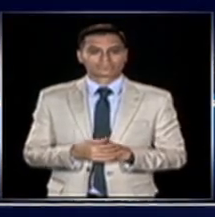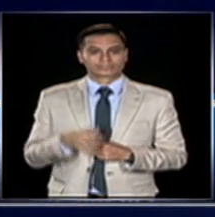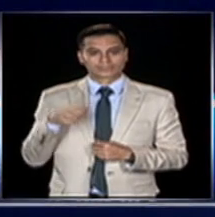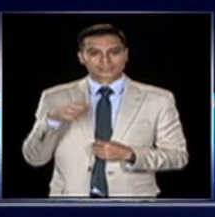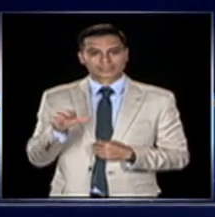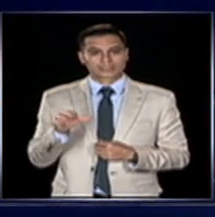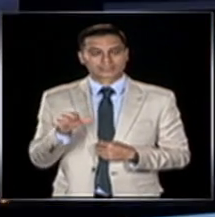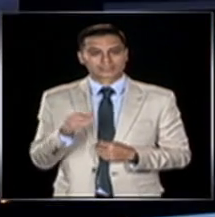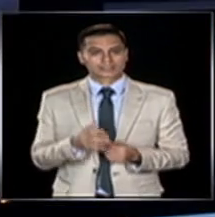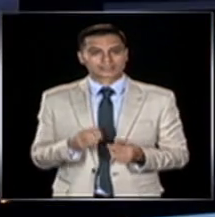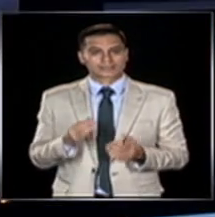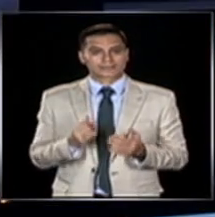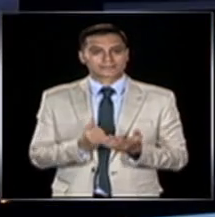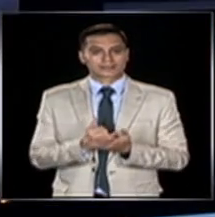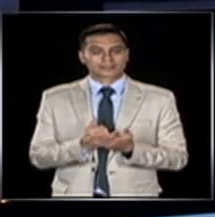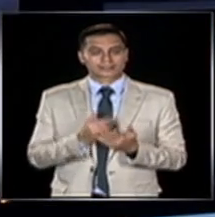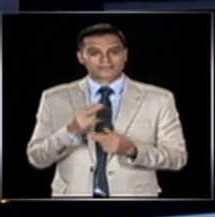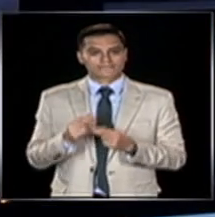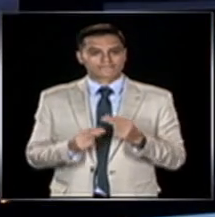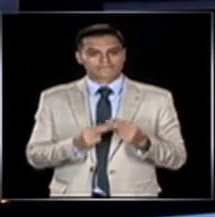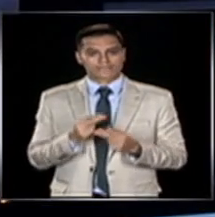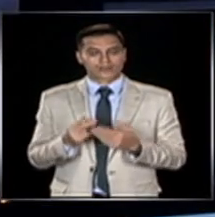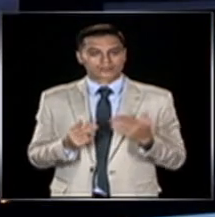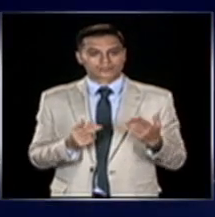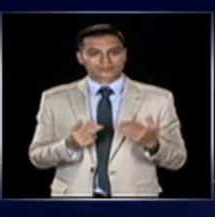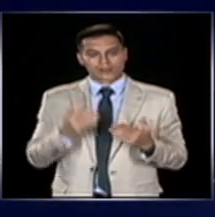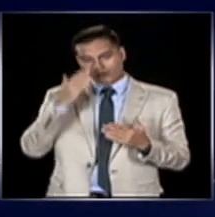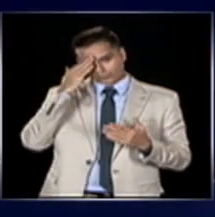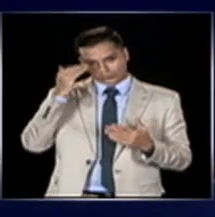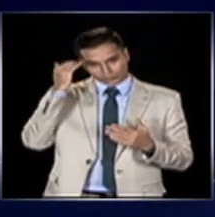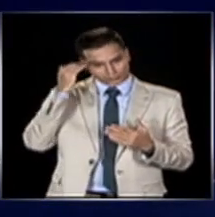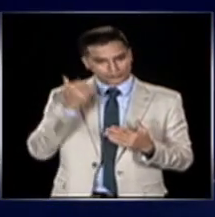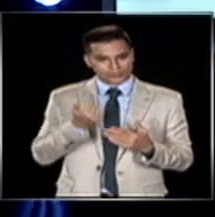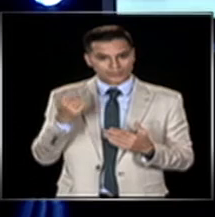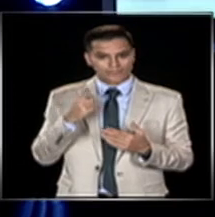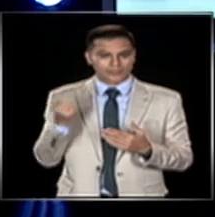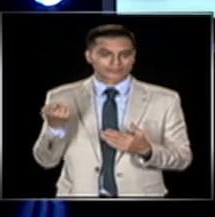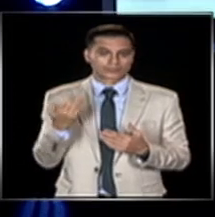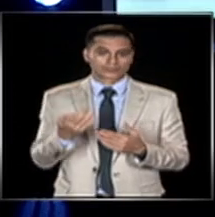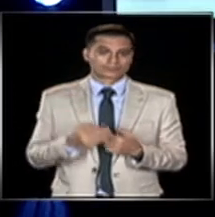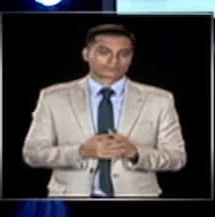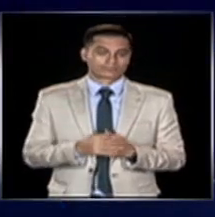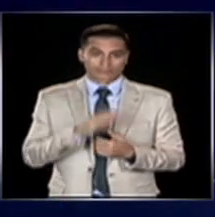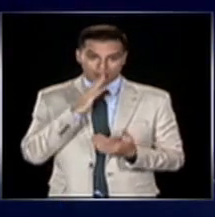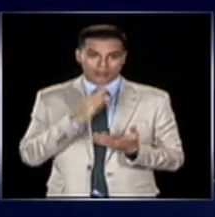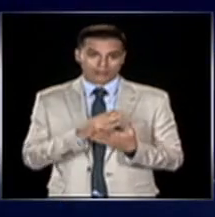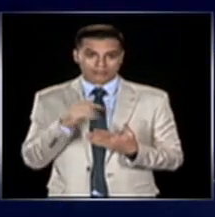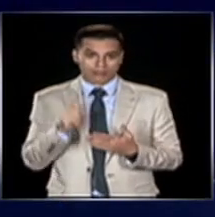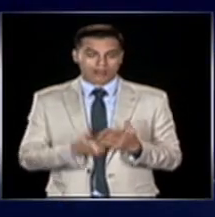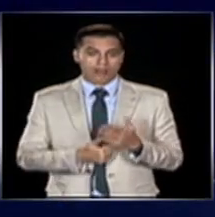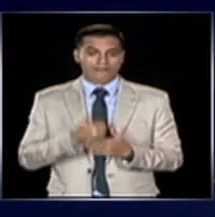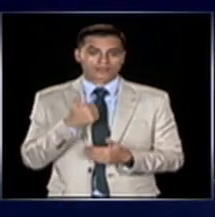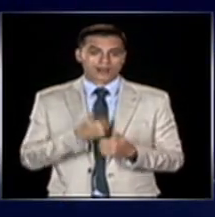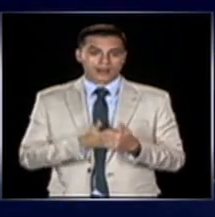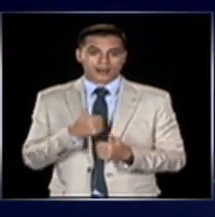90 جمال عبد الناصر ستيم 135. النهاردة أفضل